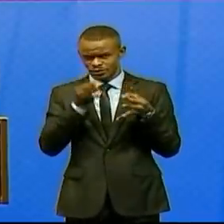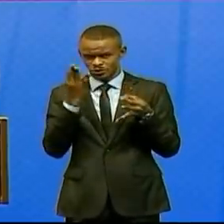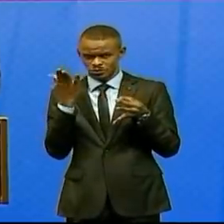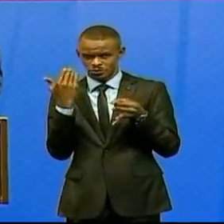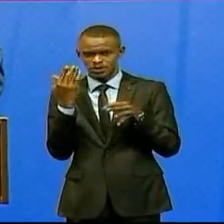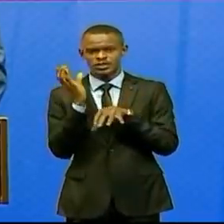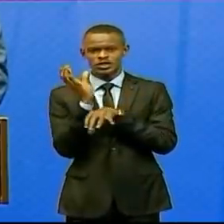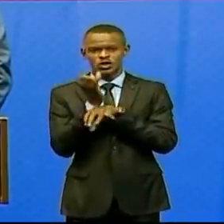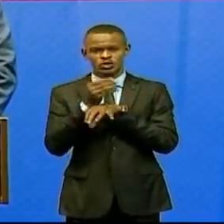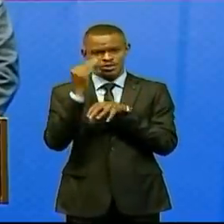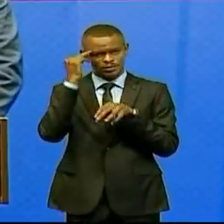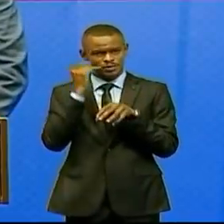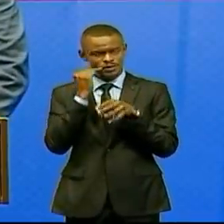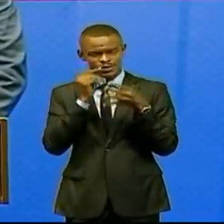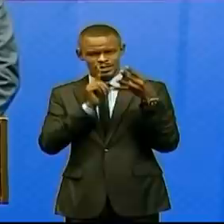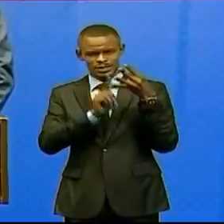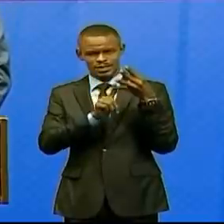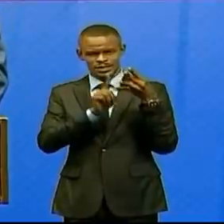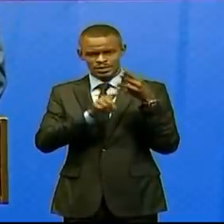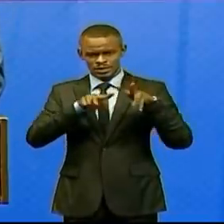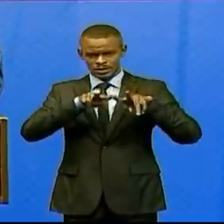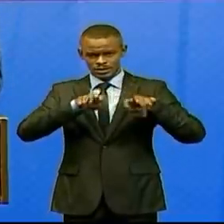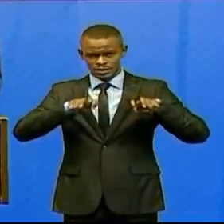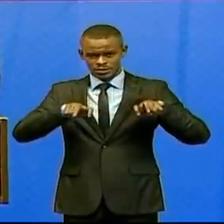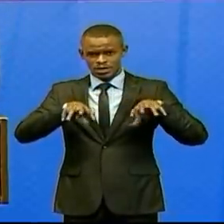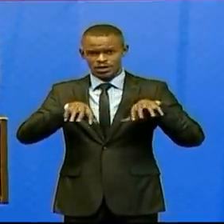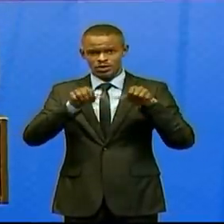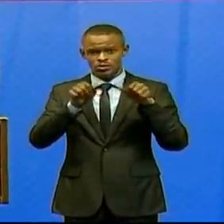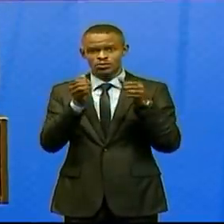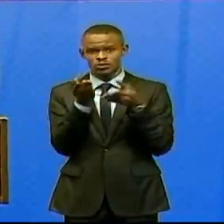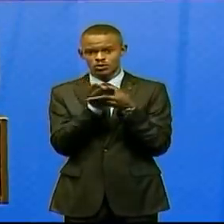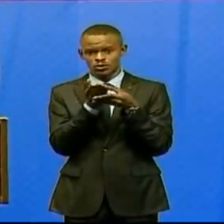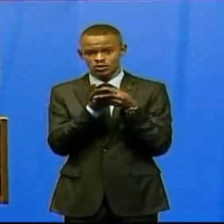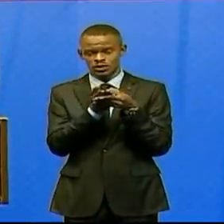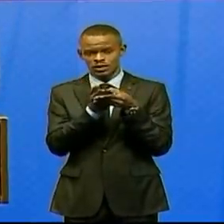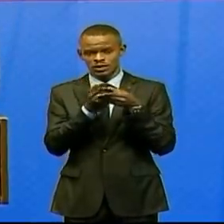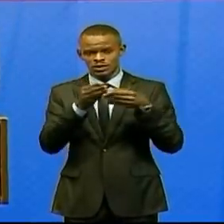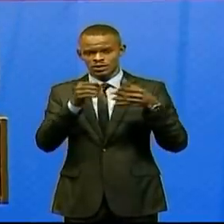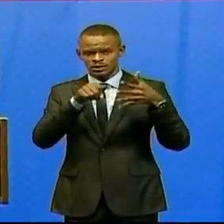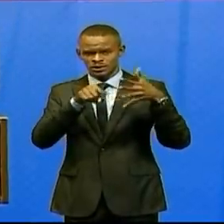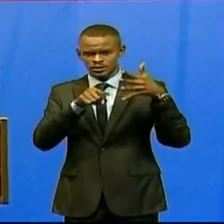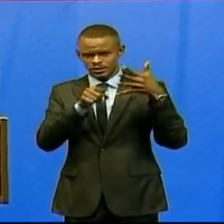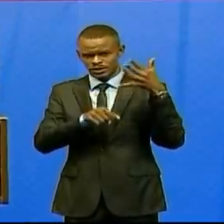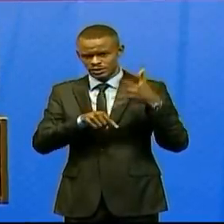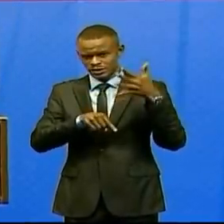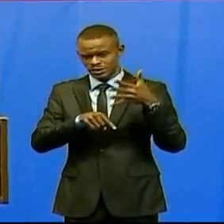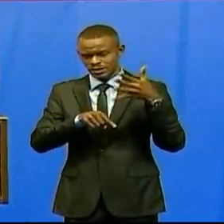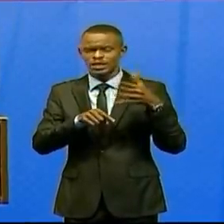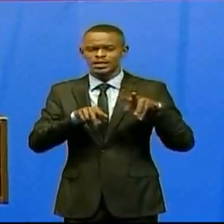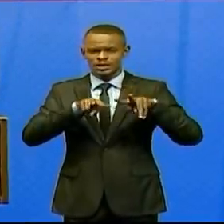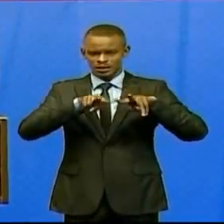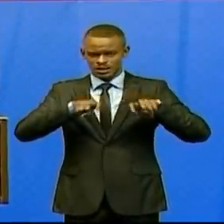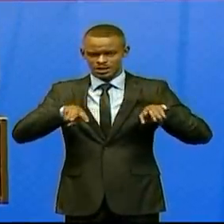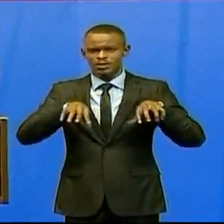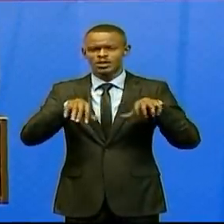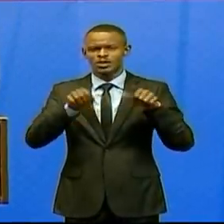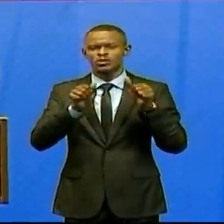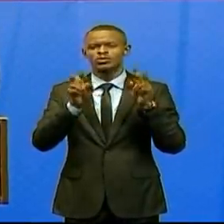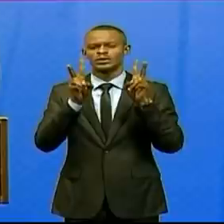4. Examen et adoption des dossiers. 5. Examen et adoption des textes.